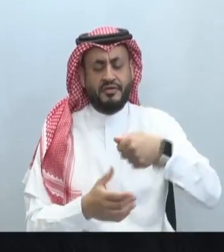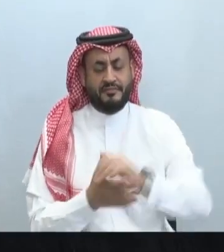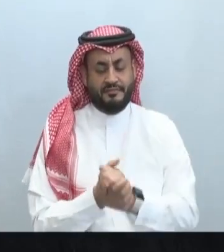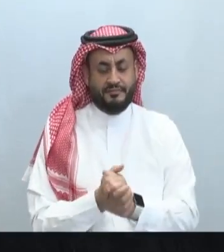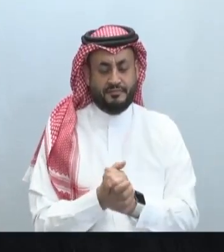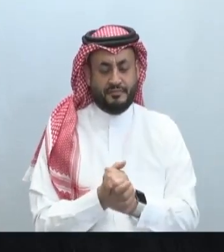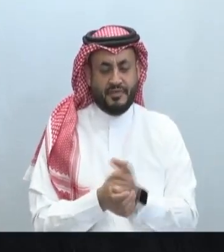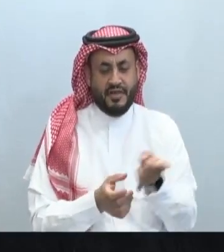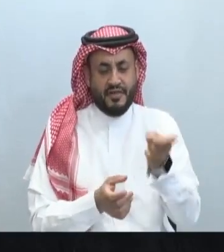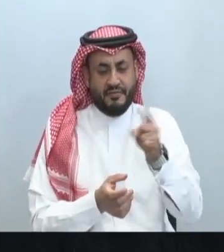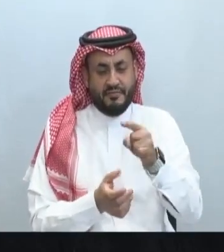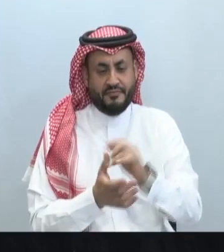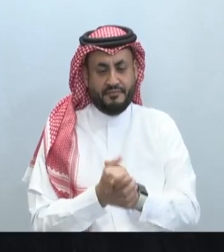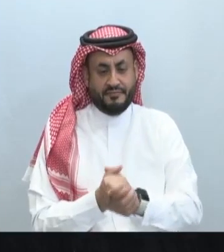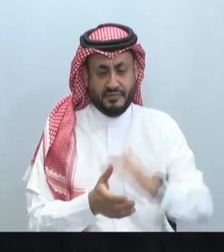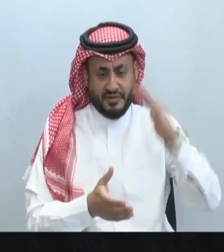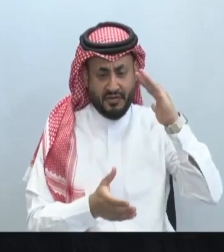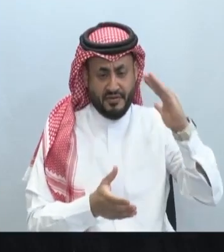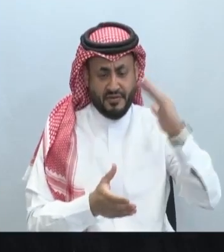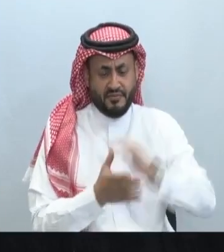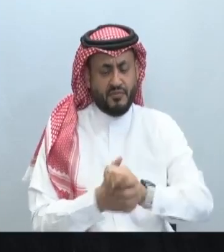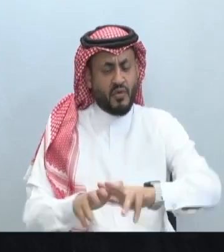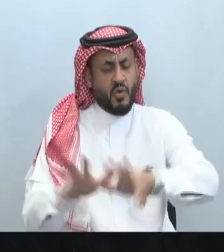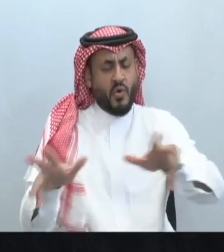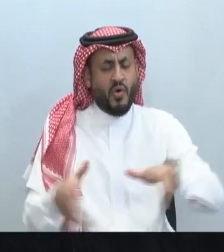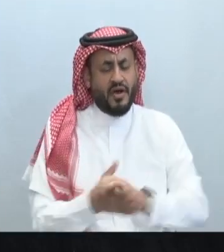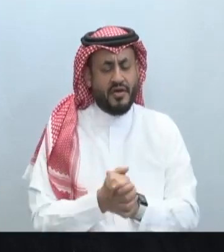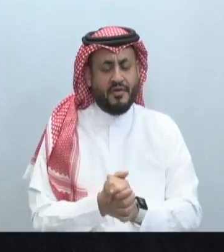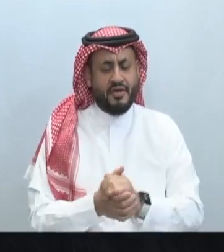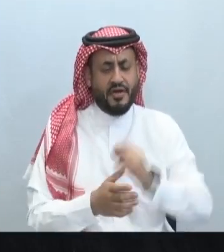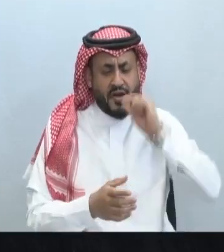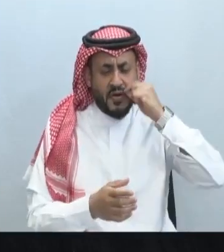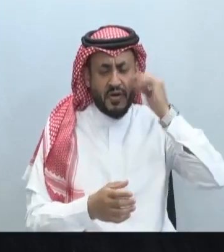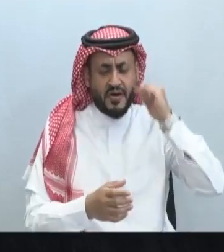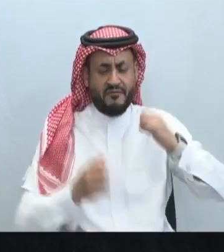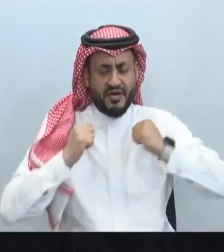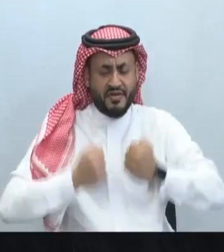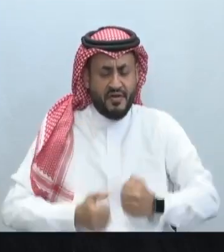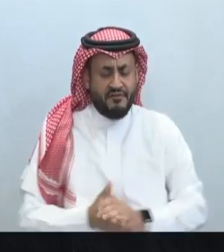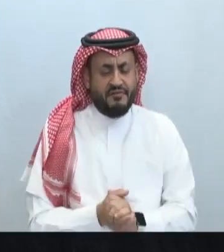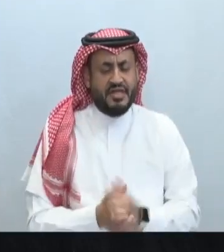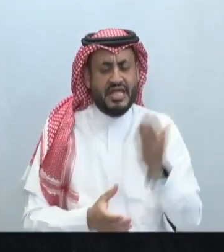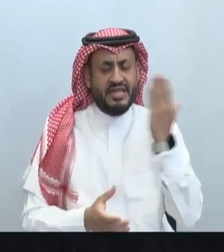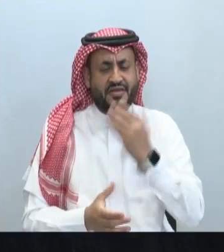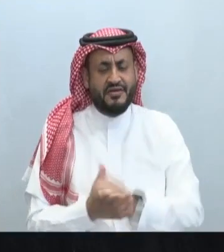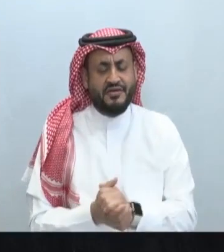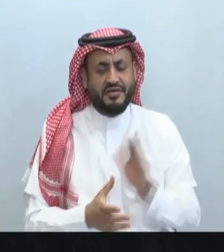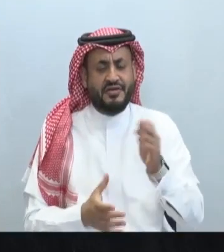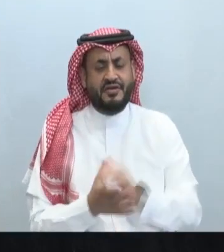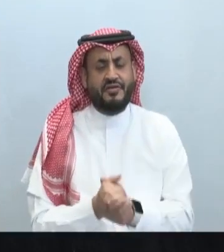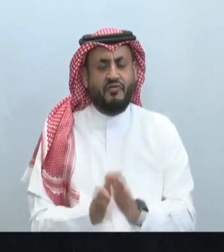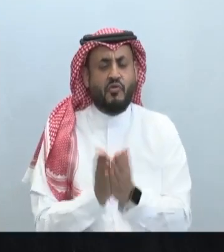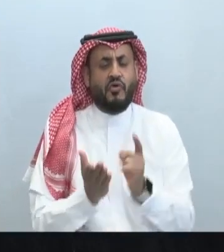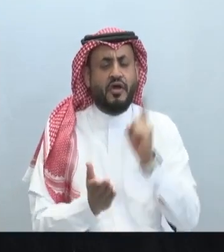التسليم ثم اما بعد مرحبا بكم جميعا مرحبا بكم ابنائي وبناتي في درس جديد من دروس ماده القران